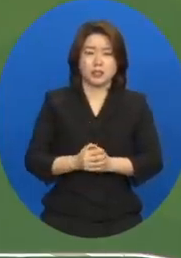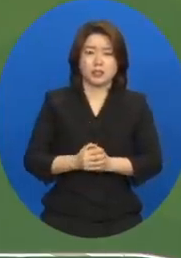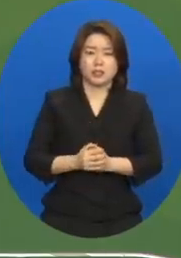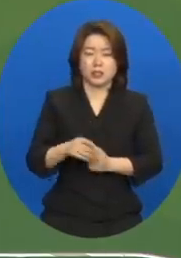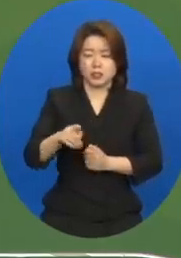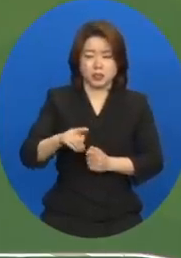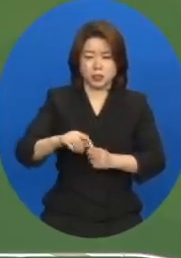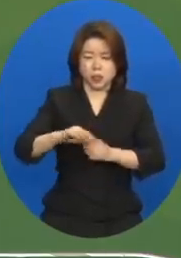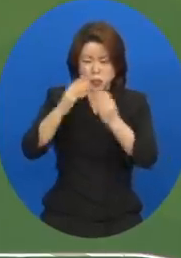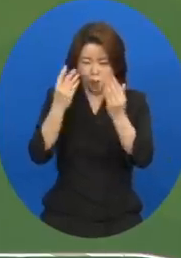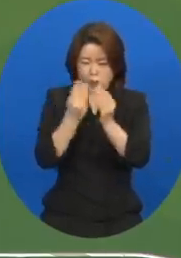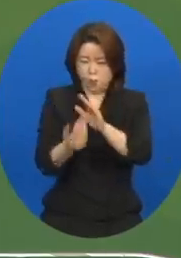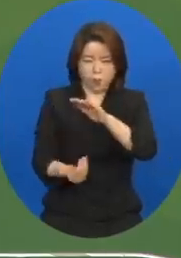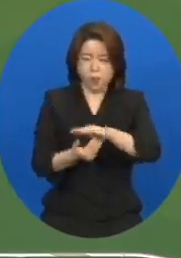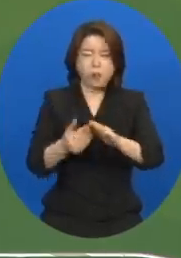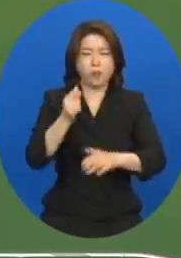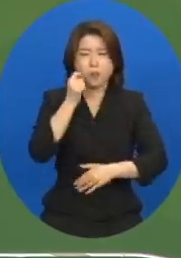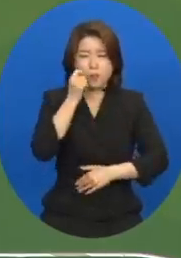못하는 거예요.